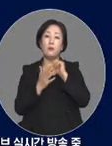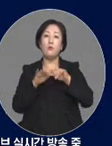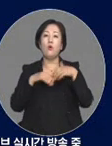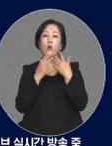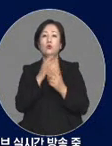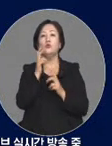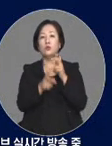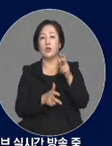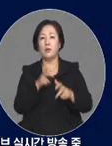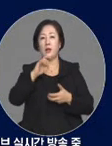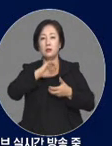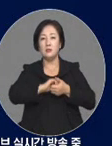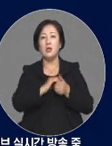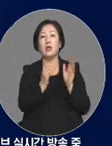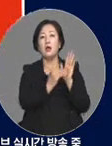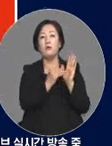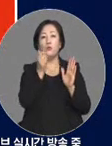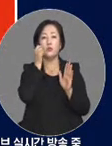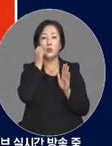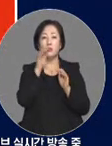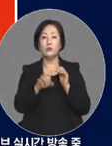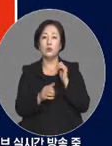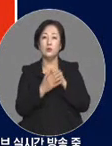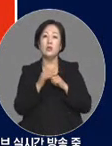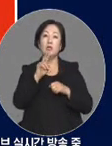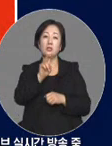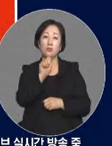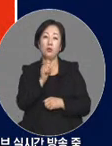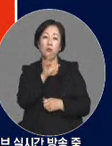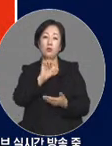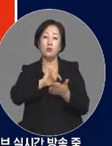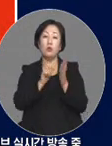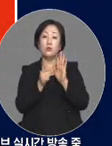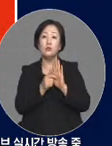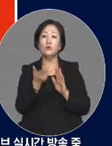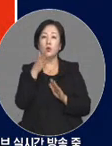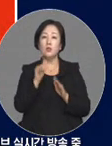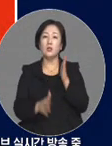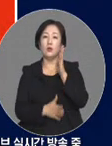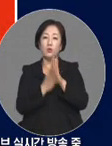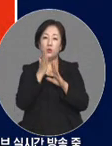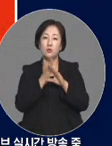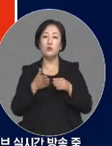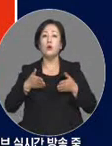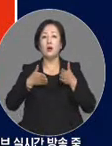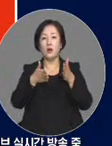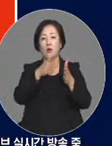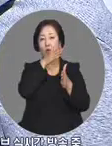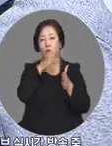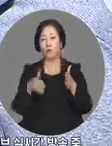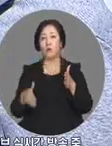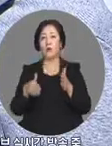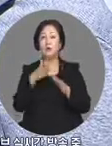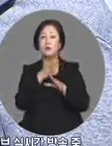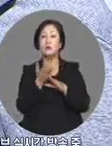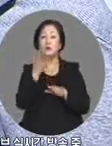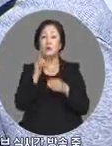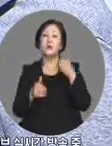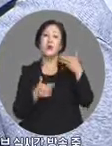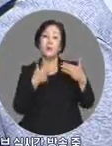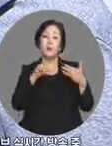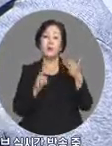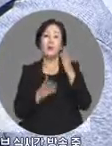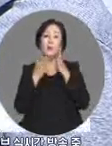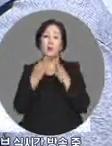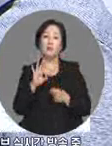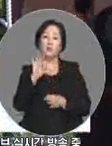개발제한구역 울산시 면적의 25%나 되는데 도시 중간을 가로지르고 있습니다 민선8기